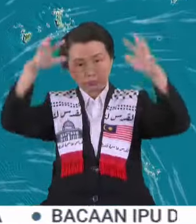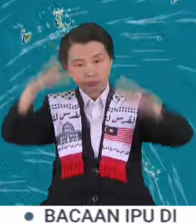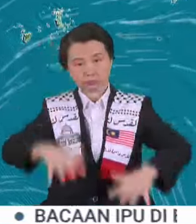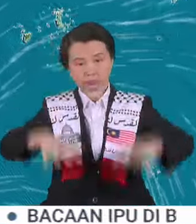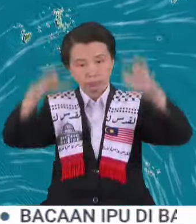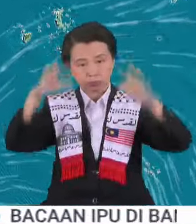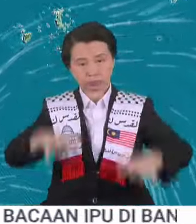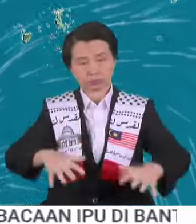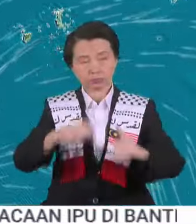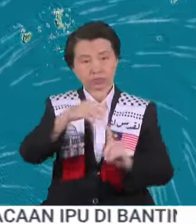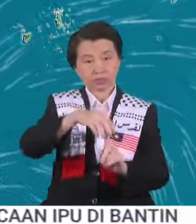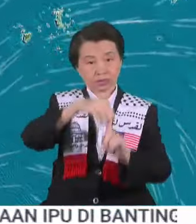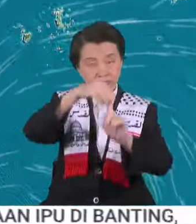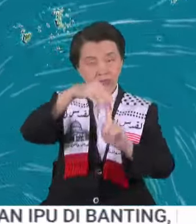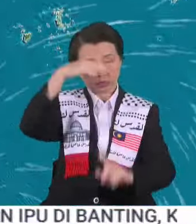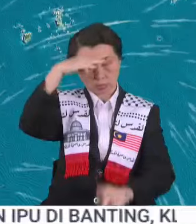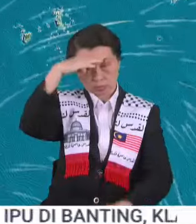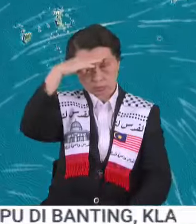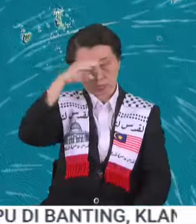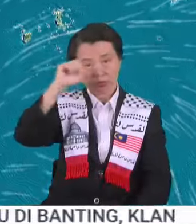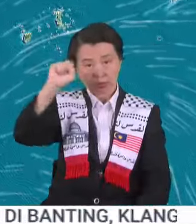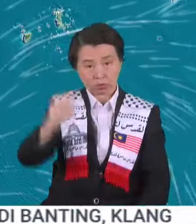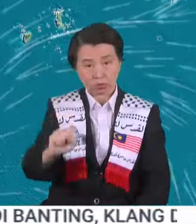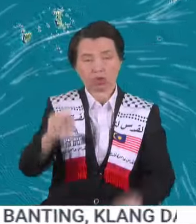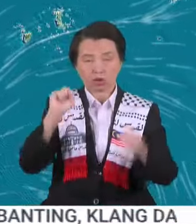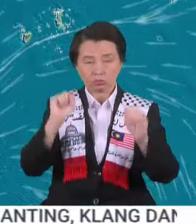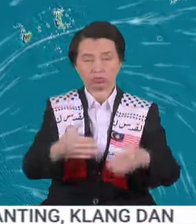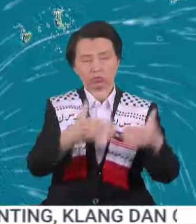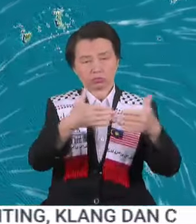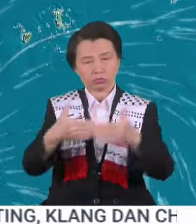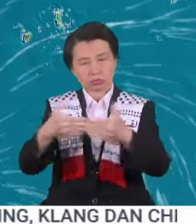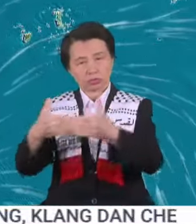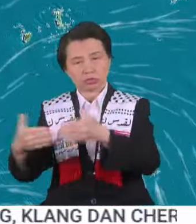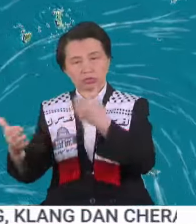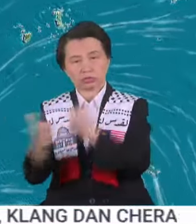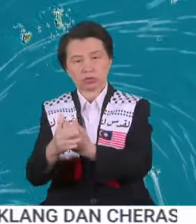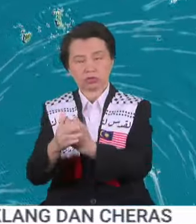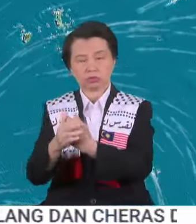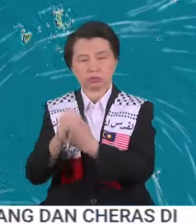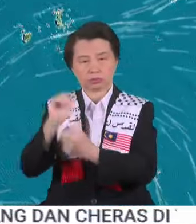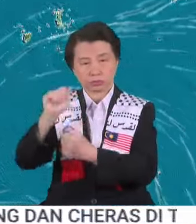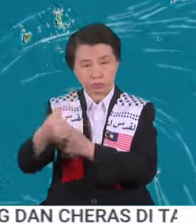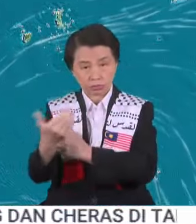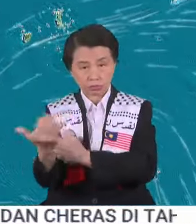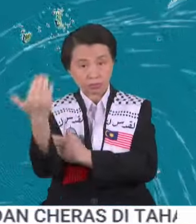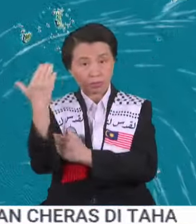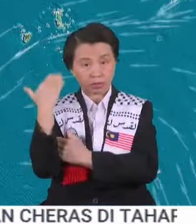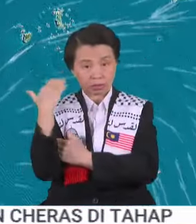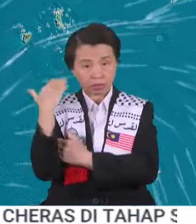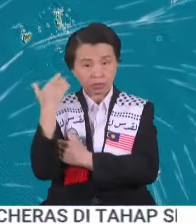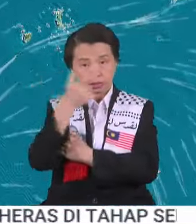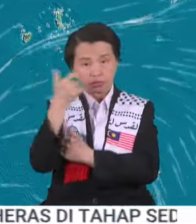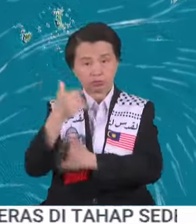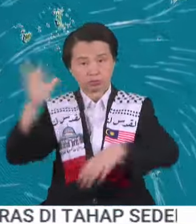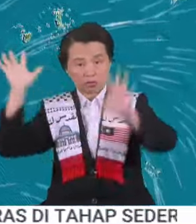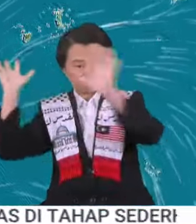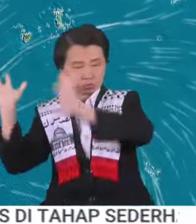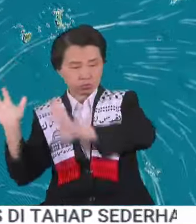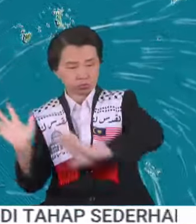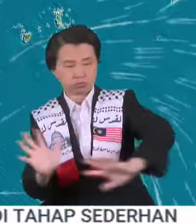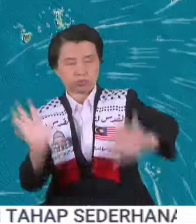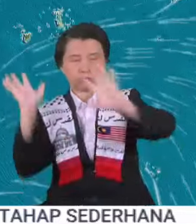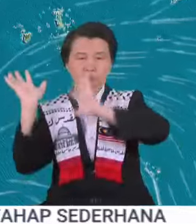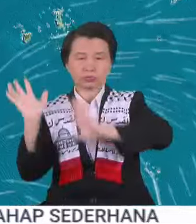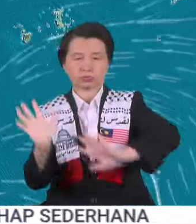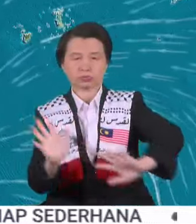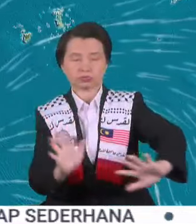di sekitar bahagian selatan semenanjung dijangkakan mampu untuk berlanjutan sehingga ke awal pagi nanti berikutan dengan angin timuran yang bertiup